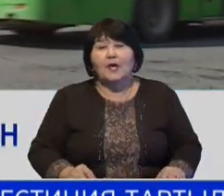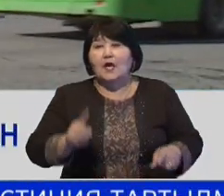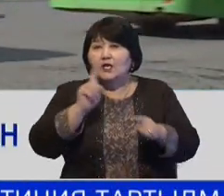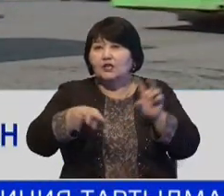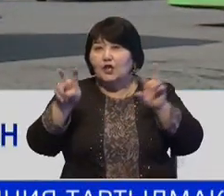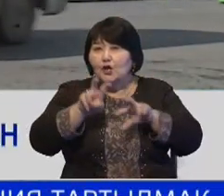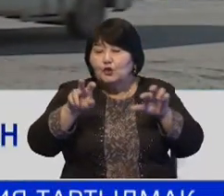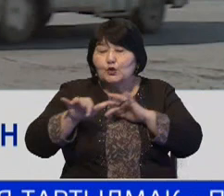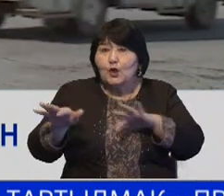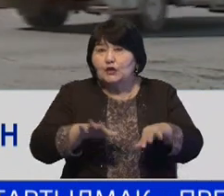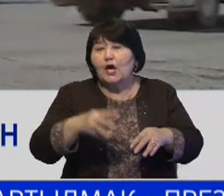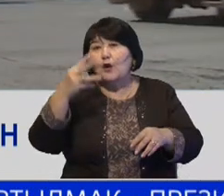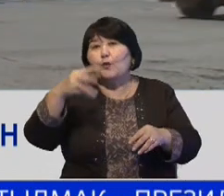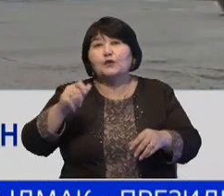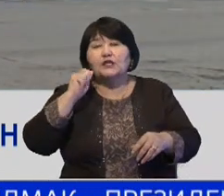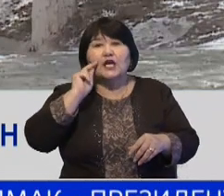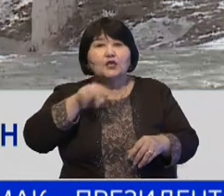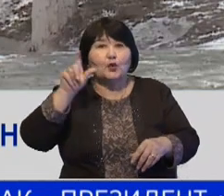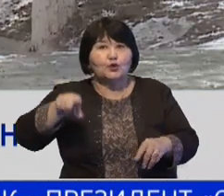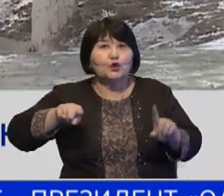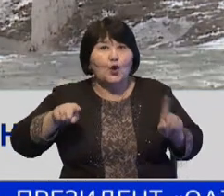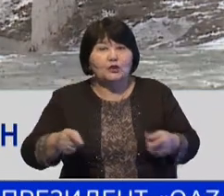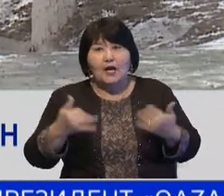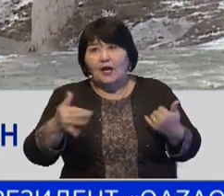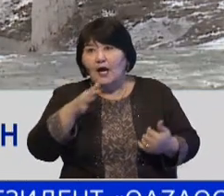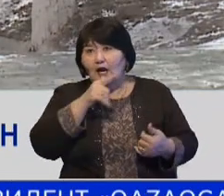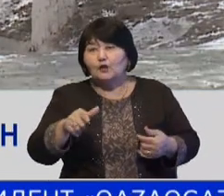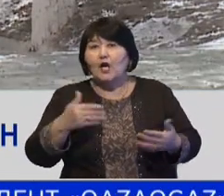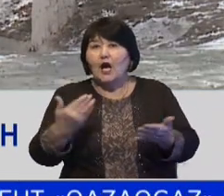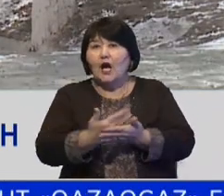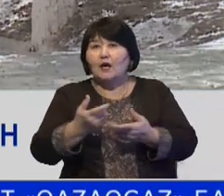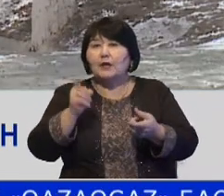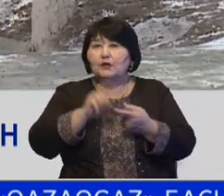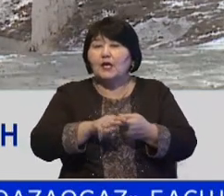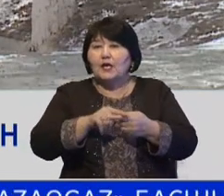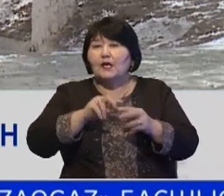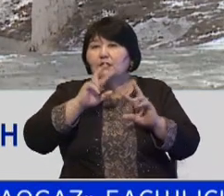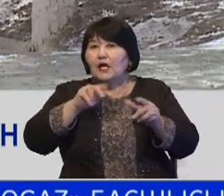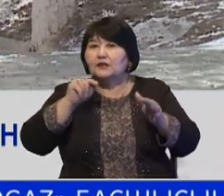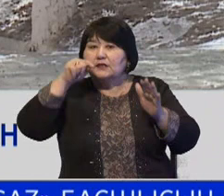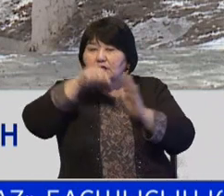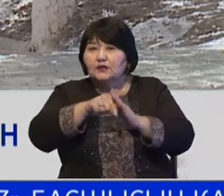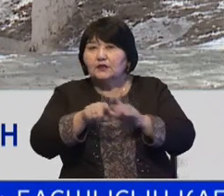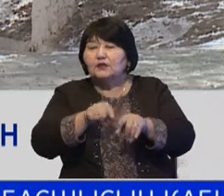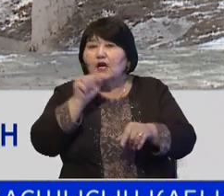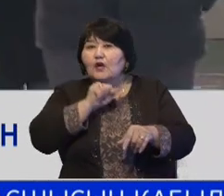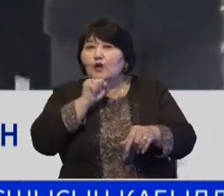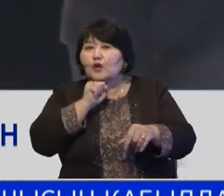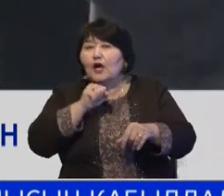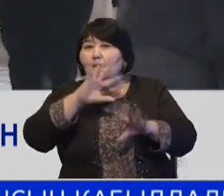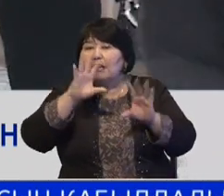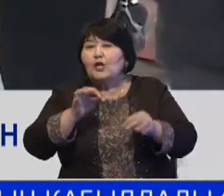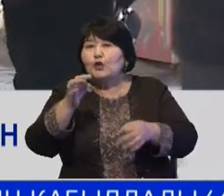Жедел іздестіру шарасы кезінде 30 жастағы күдікті ұсталды. Қазіргі уақытта ақпараттық жүйеге заңсыз кіру жолымен жасалған ұрлық бабы